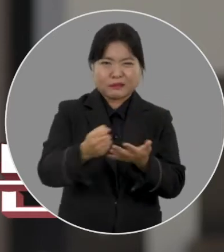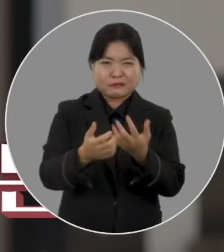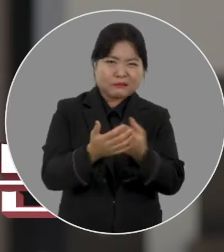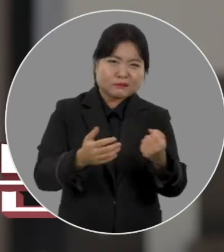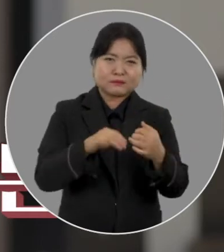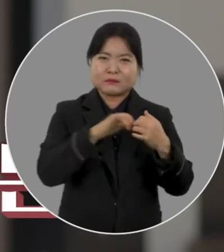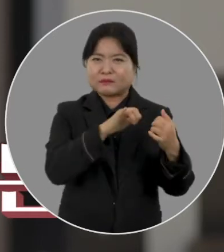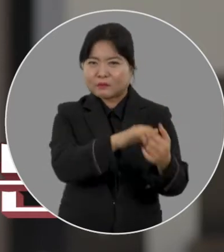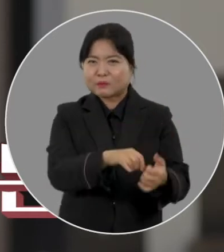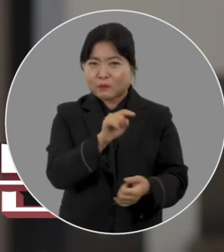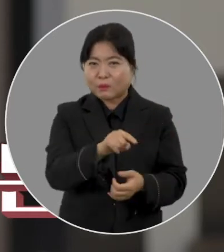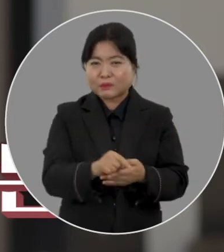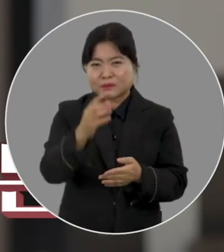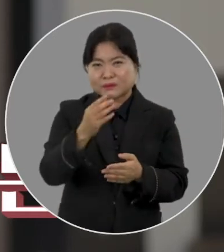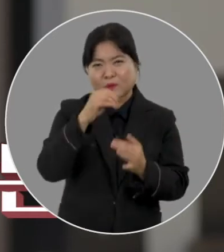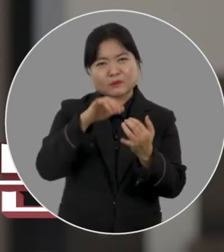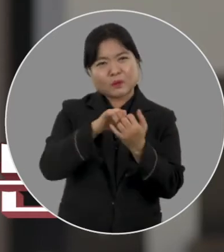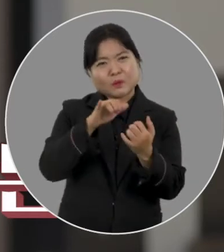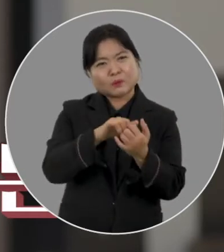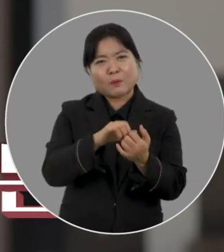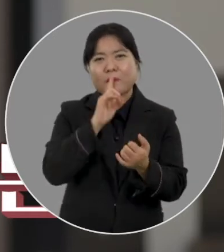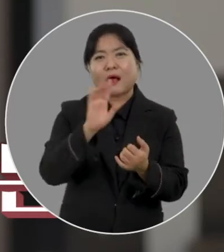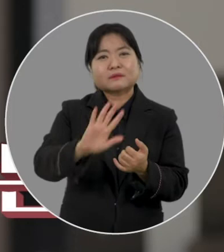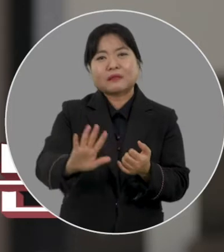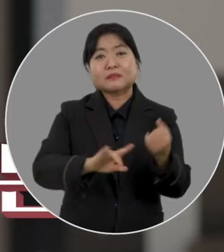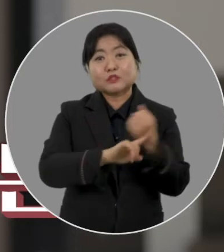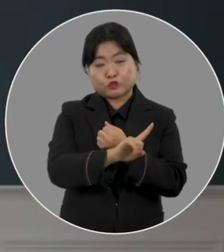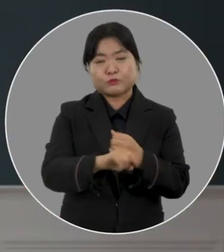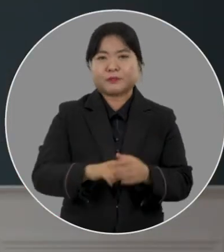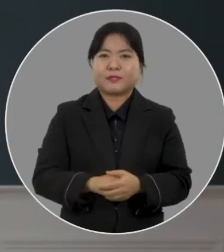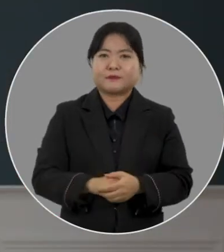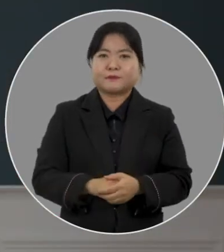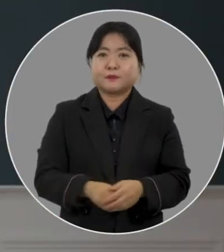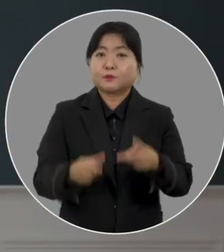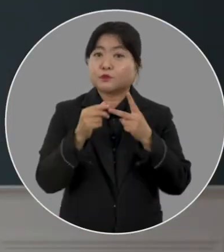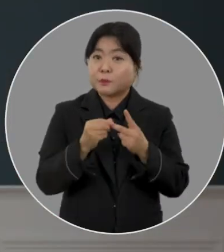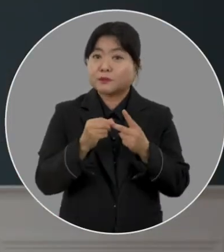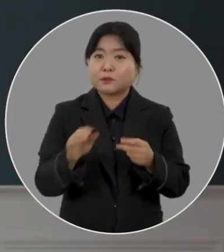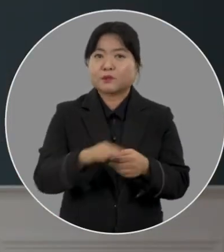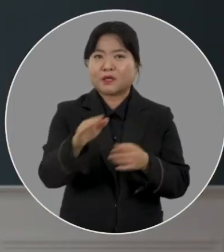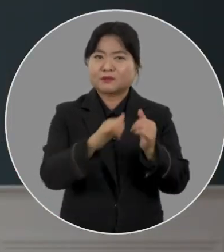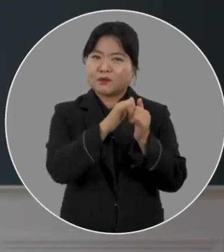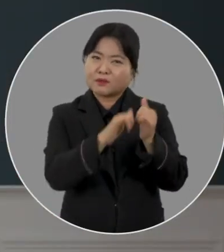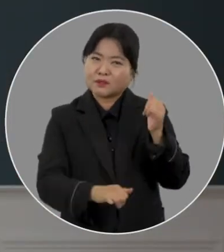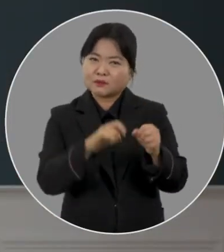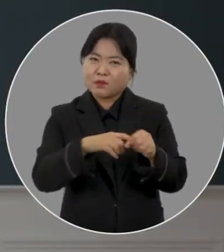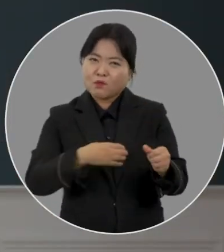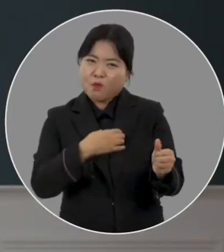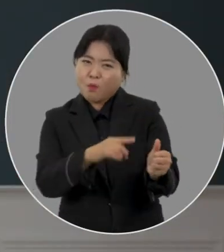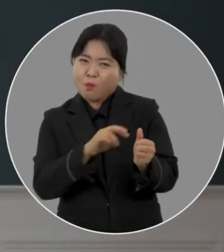전쟁이었고 이것을 성전으로 이제 묘사하지 않는 이유가 이제 바로 거기에 있습니다. 두 번째, 우리가 역사적